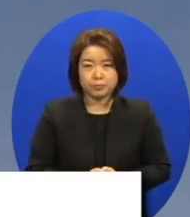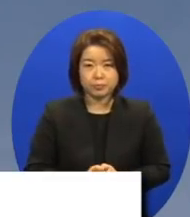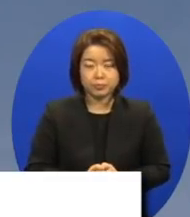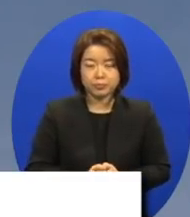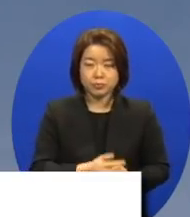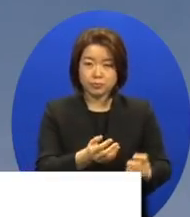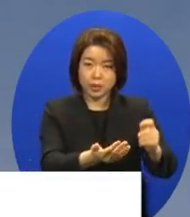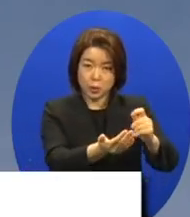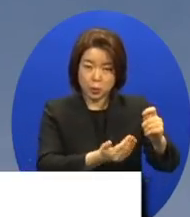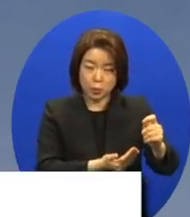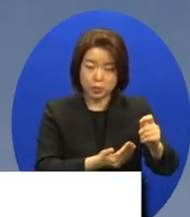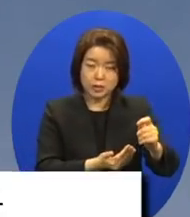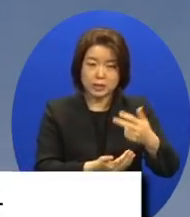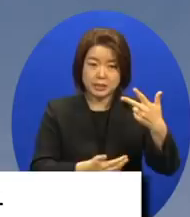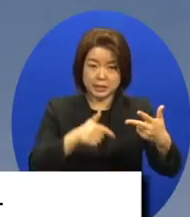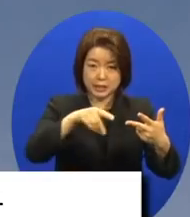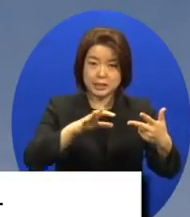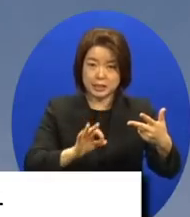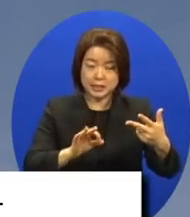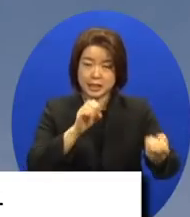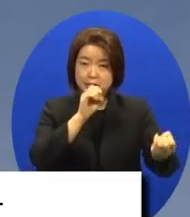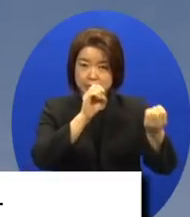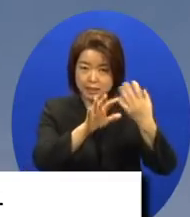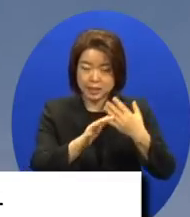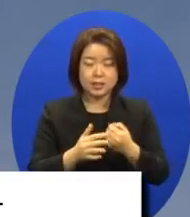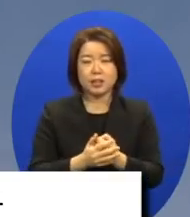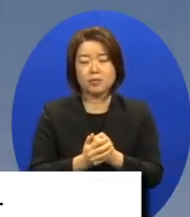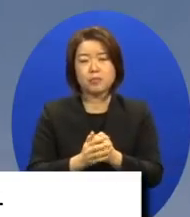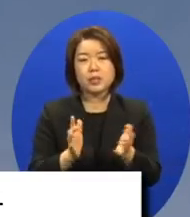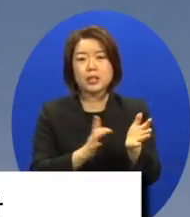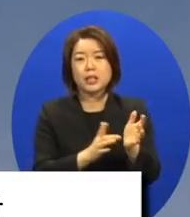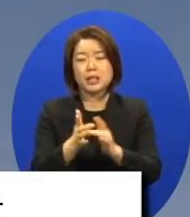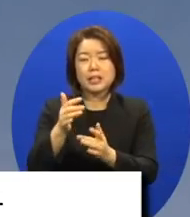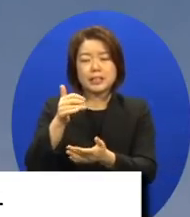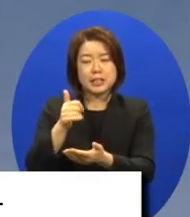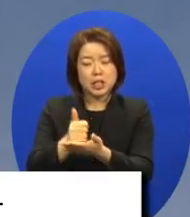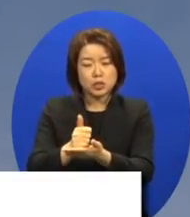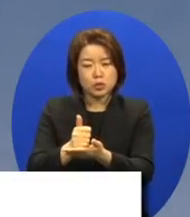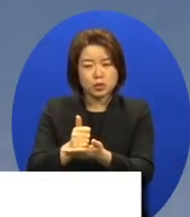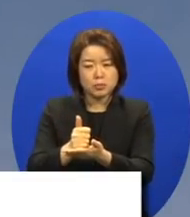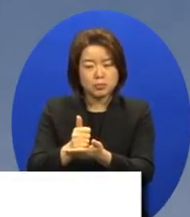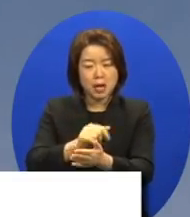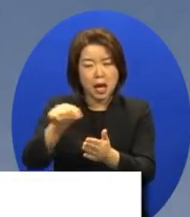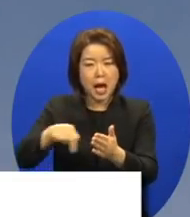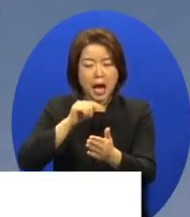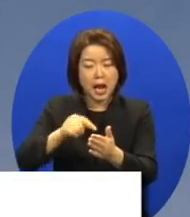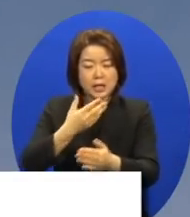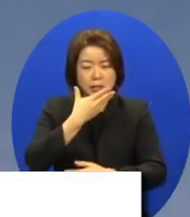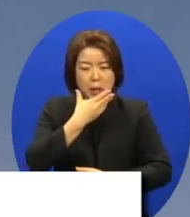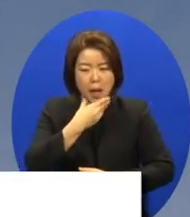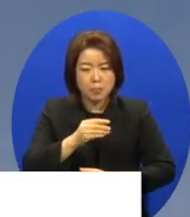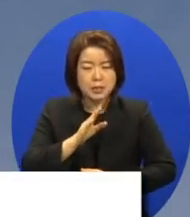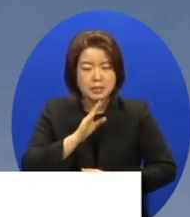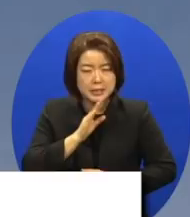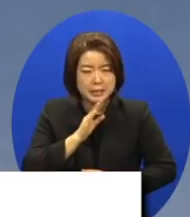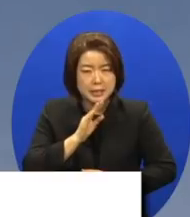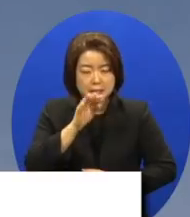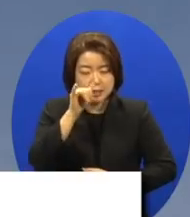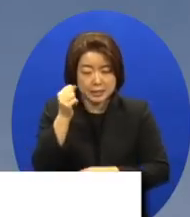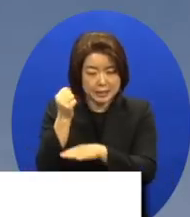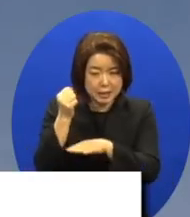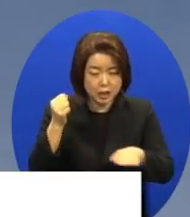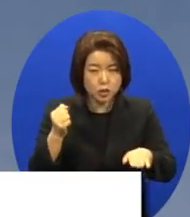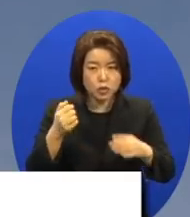a 대답도 예수님 안에서 정말 행복한 사람인가 하는 것에 대한 기준이 분명해야 이